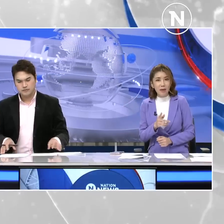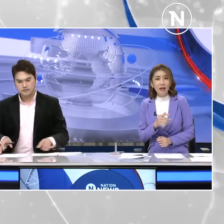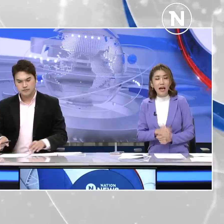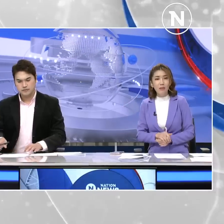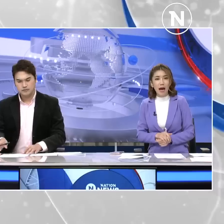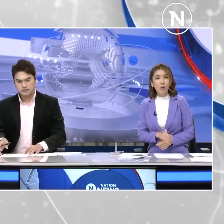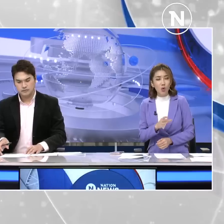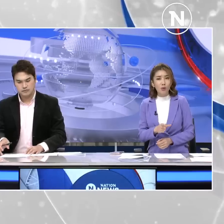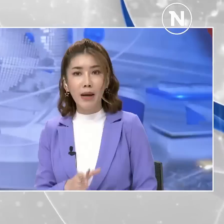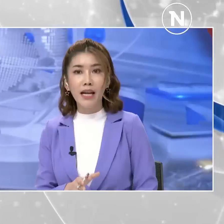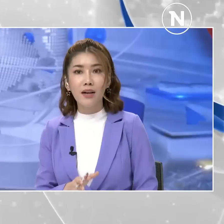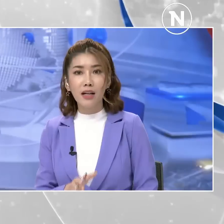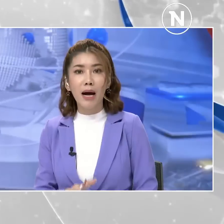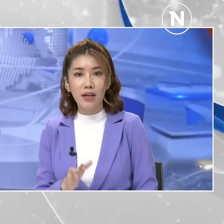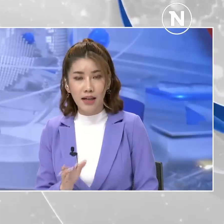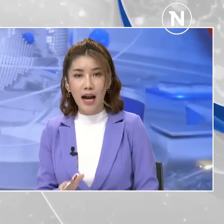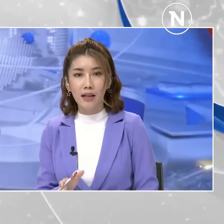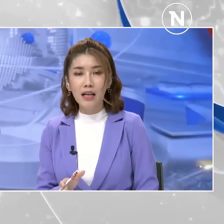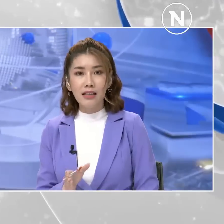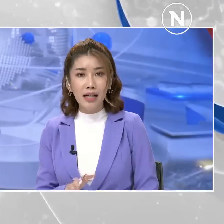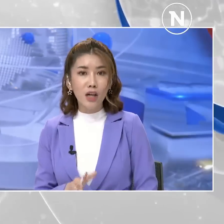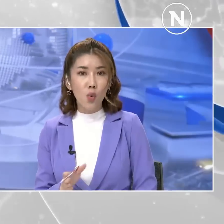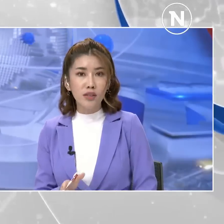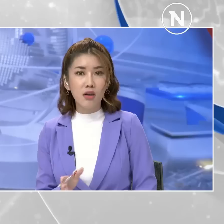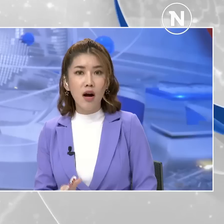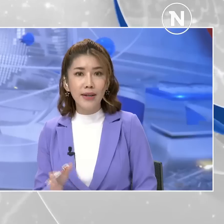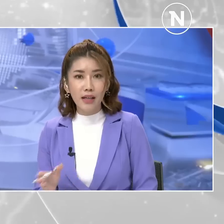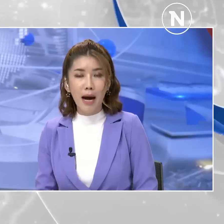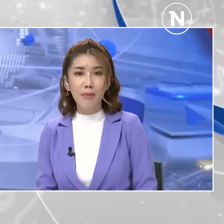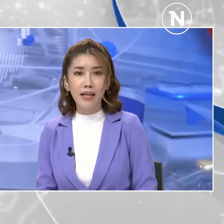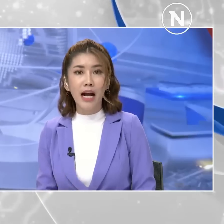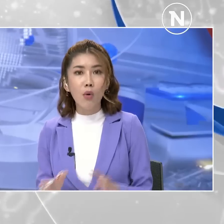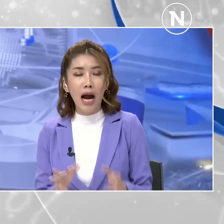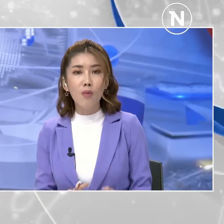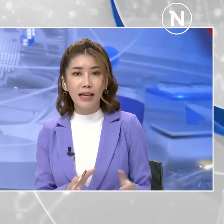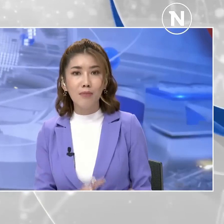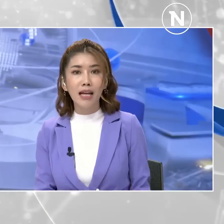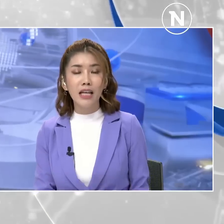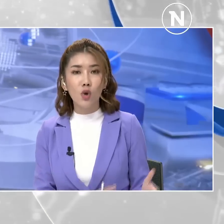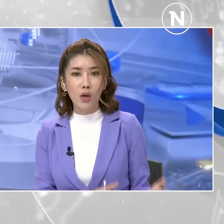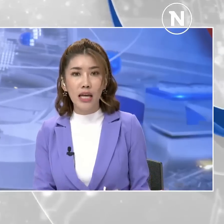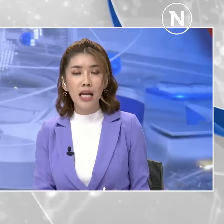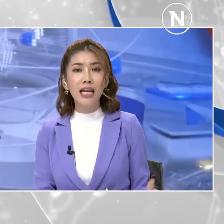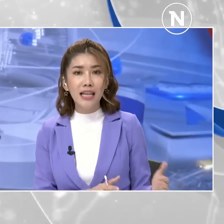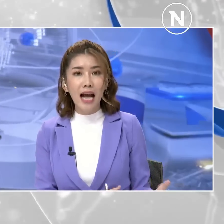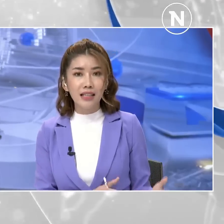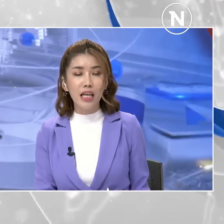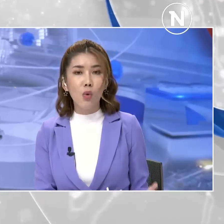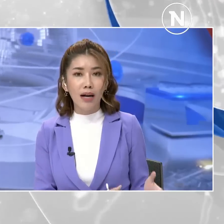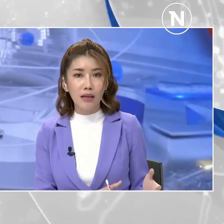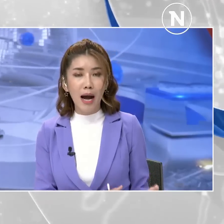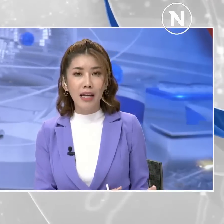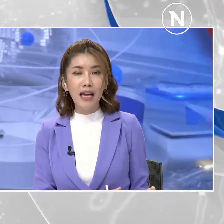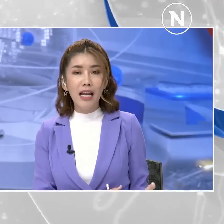นี้มันเสียมารยาทหรือเปล่าเพราะคุณเป็นแค่รัฐบาลรักษาการดังนั้นควรจะรอให้รัฐบาลใหม่เนี่ยเขาเข้ามาทำหน้าที่ตรงนี้น่า